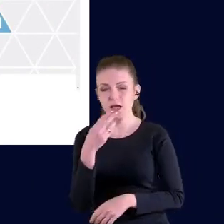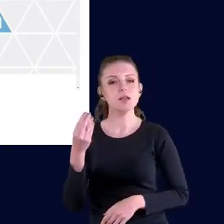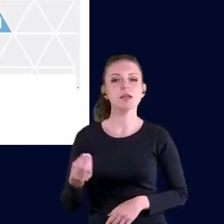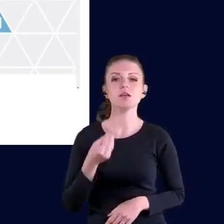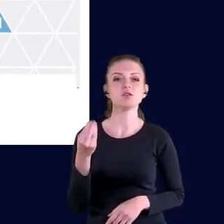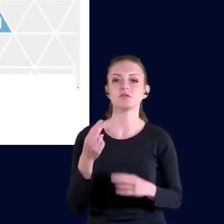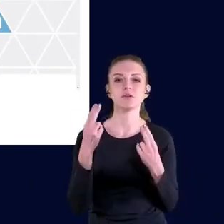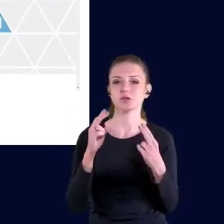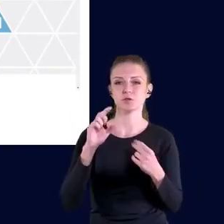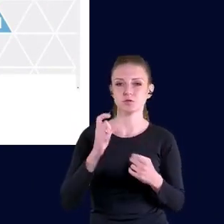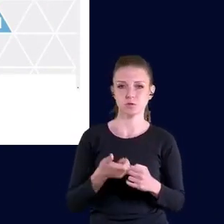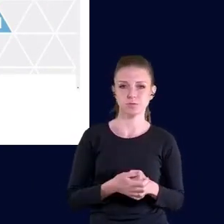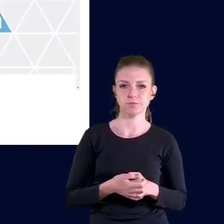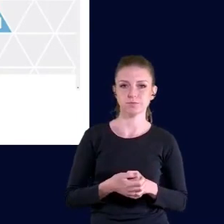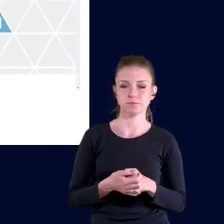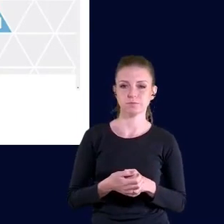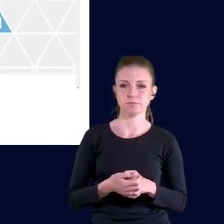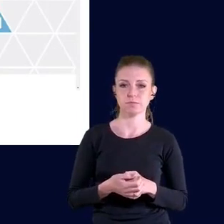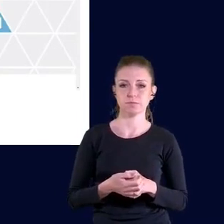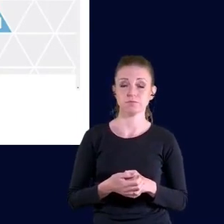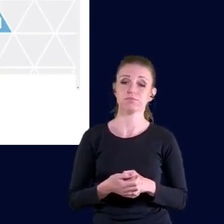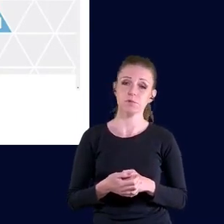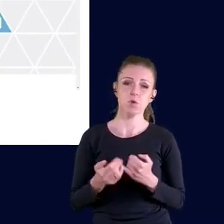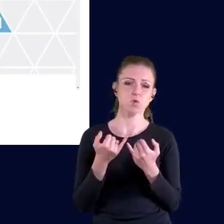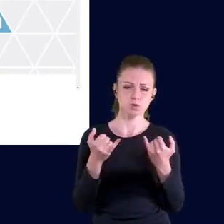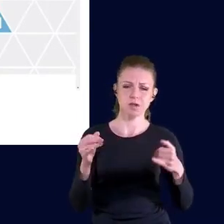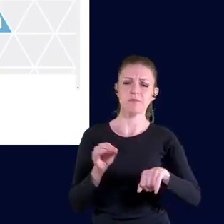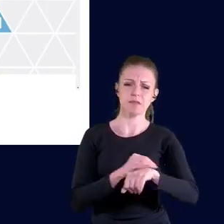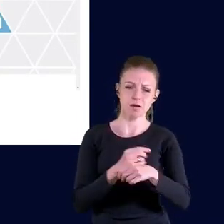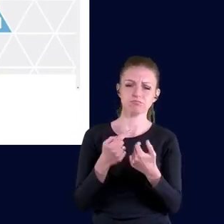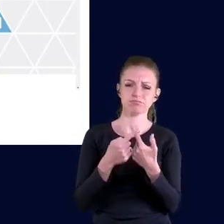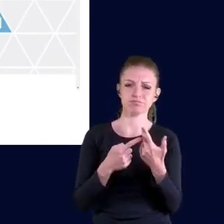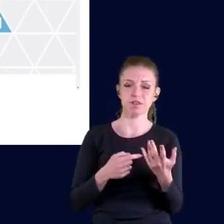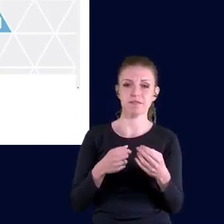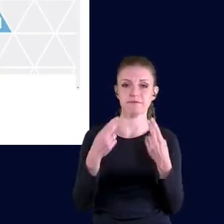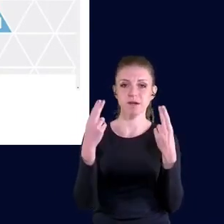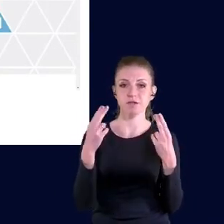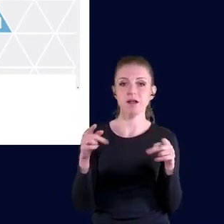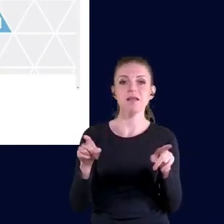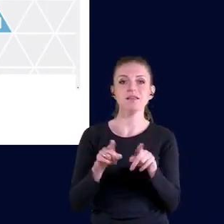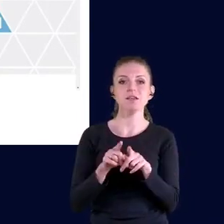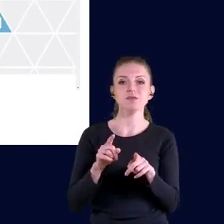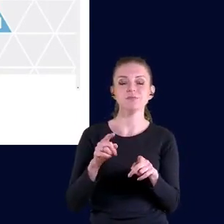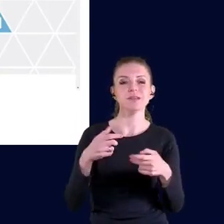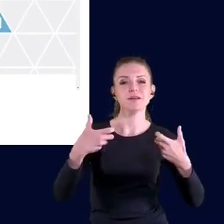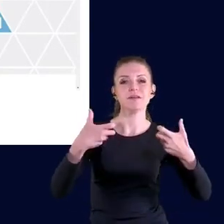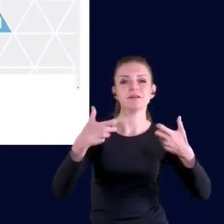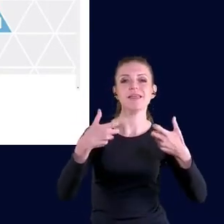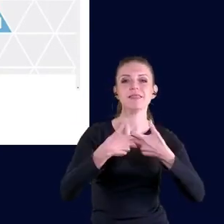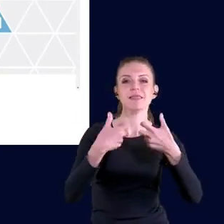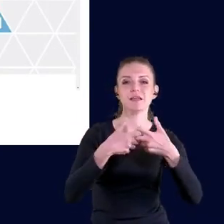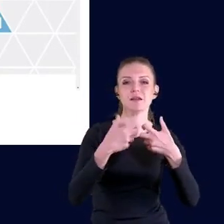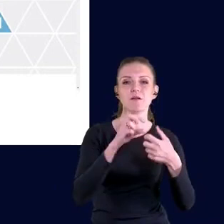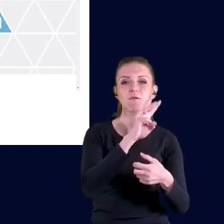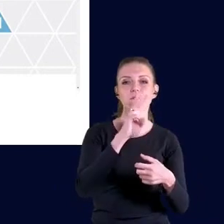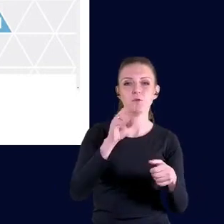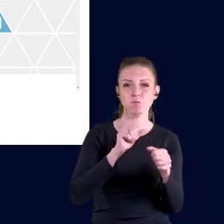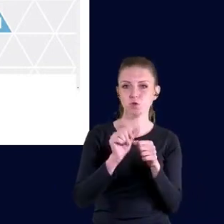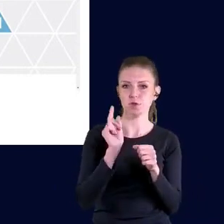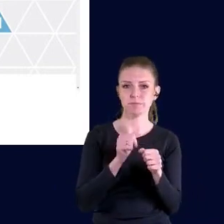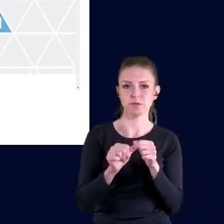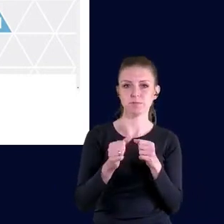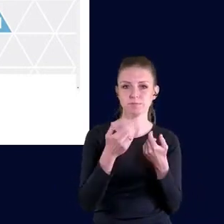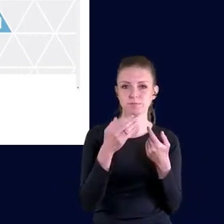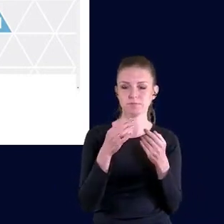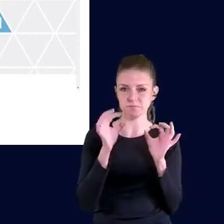to dobrze natomiast trzeba by było też pamiętać o tym że sam interfejs sama strona internetowa powinna być dostępny bo jeśli